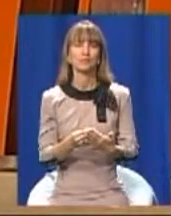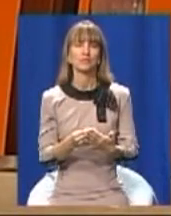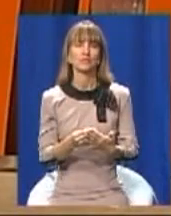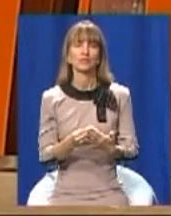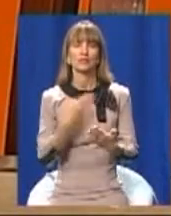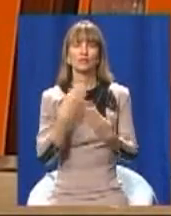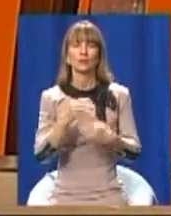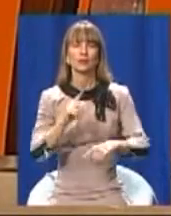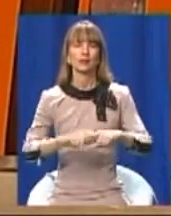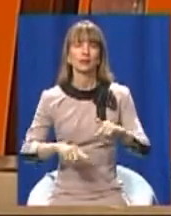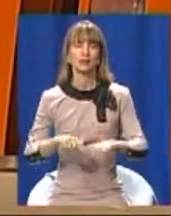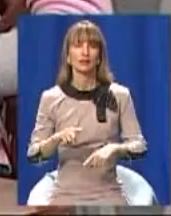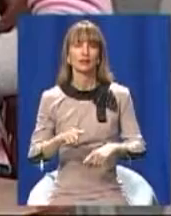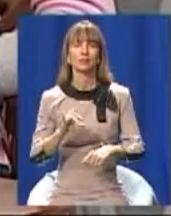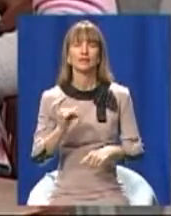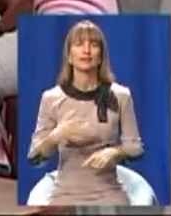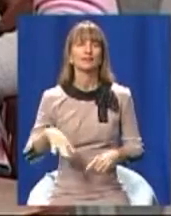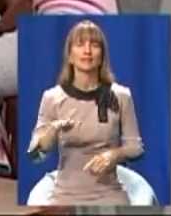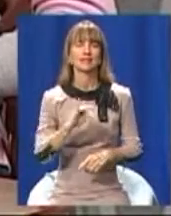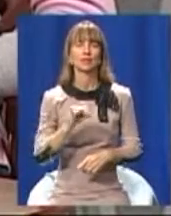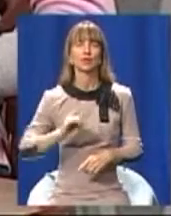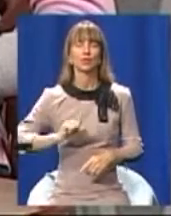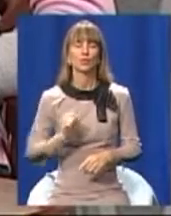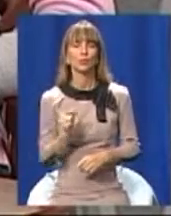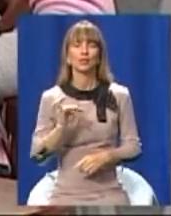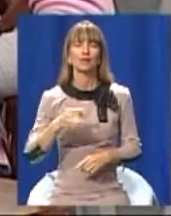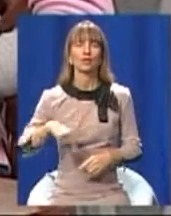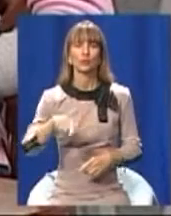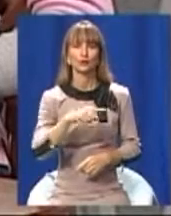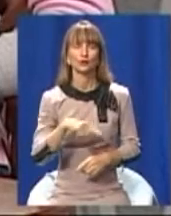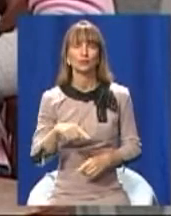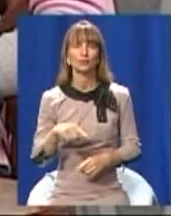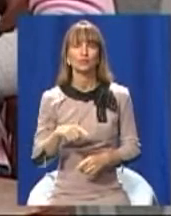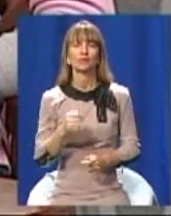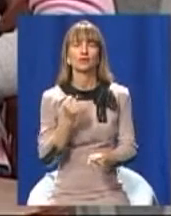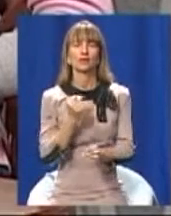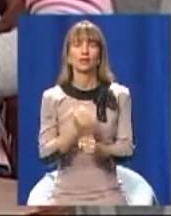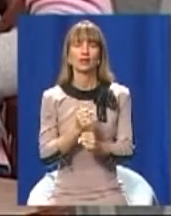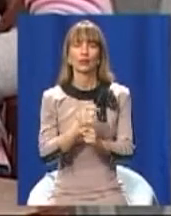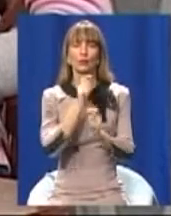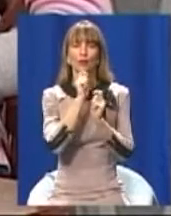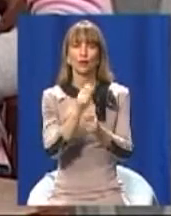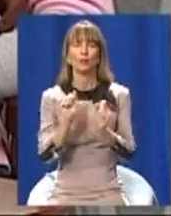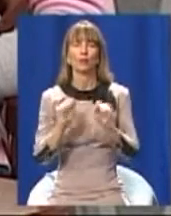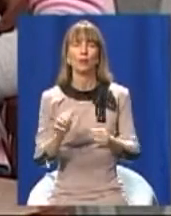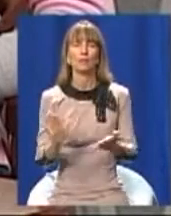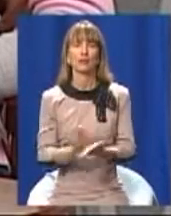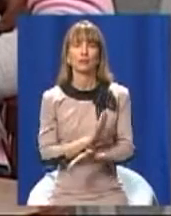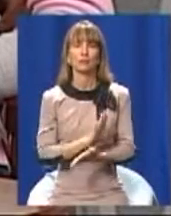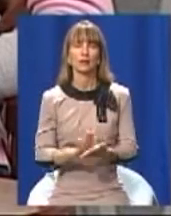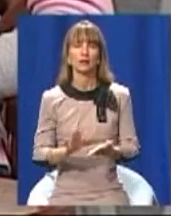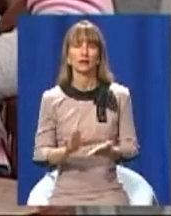своїм рідним. І всім-всім, навіть друзям, навіть оточуючим. До речі, дарувати подарунки можна навіть